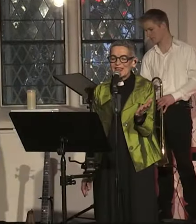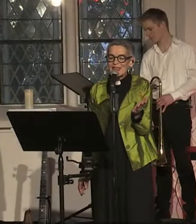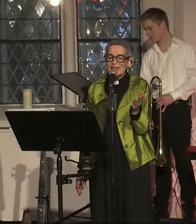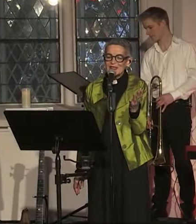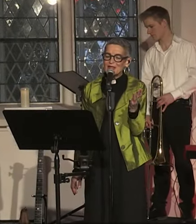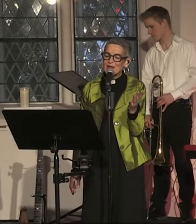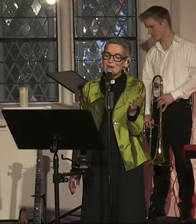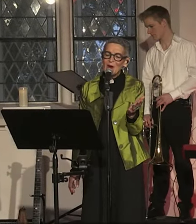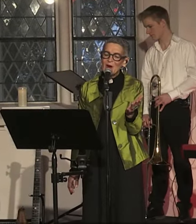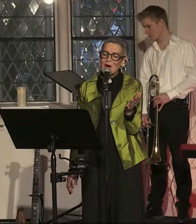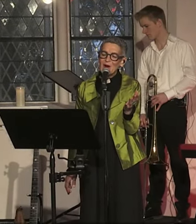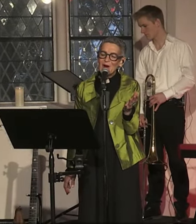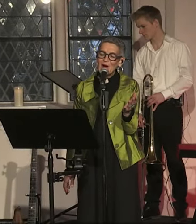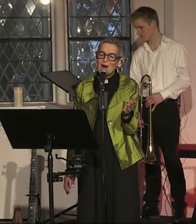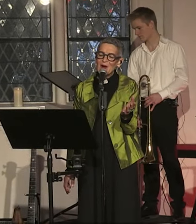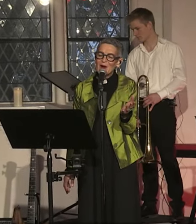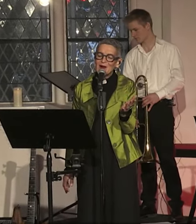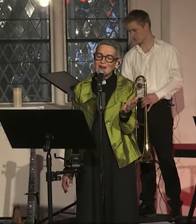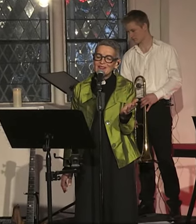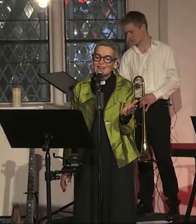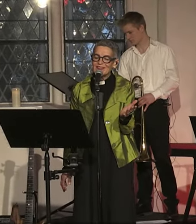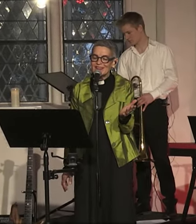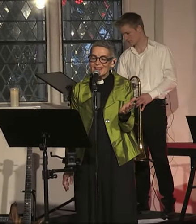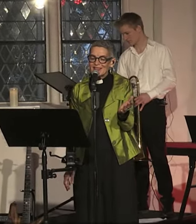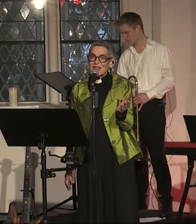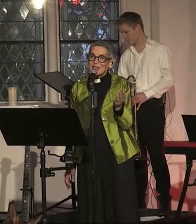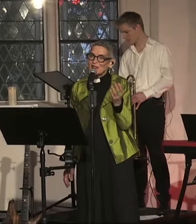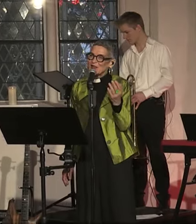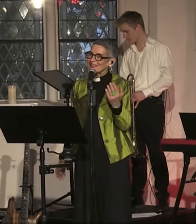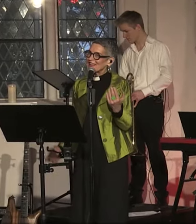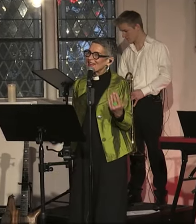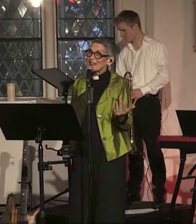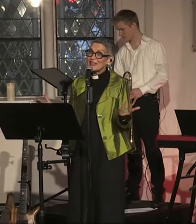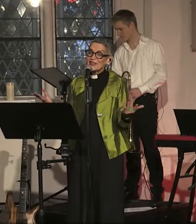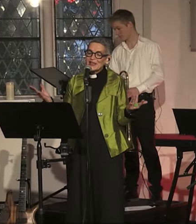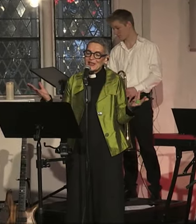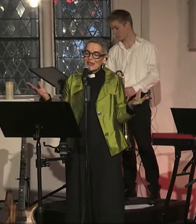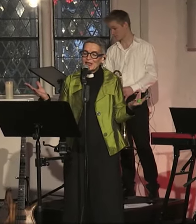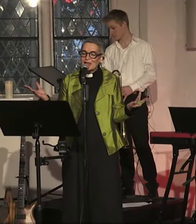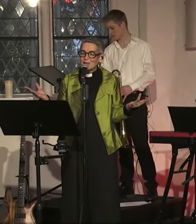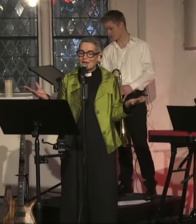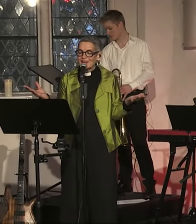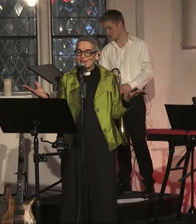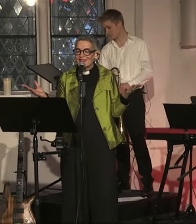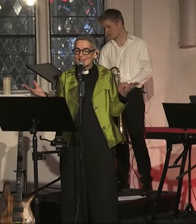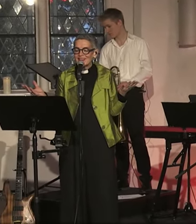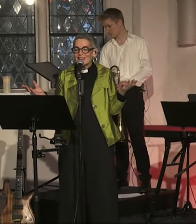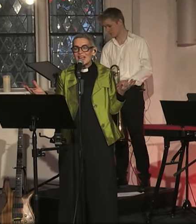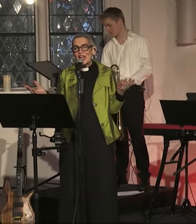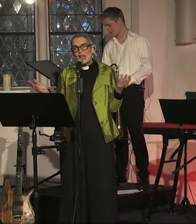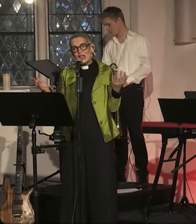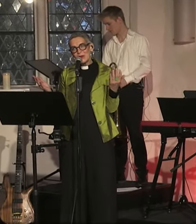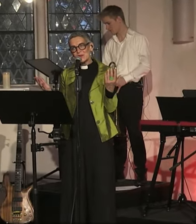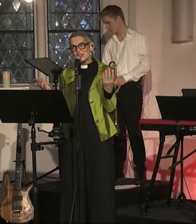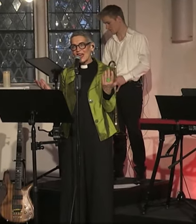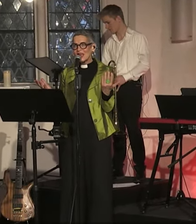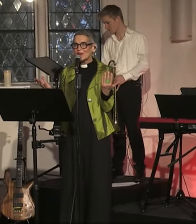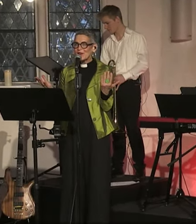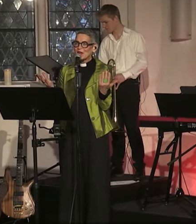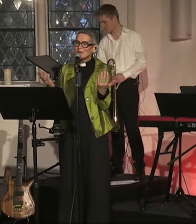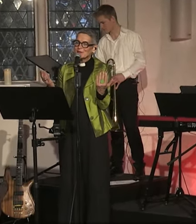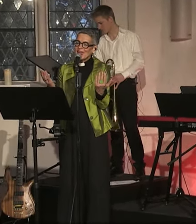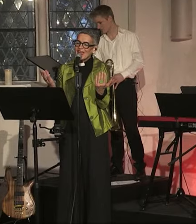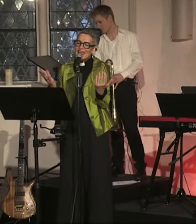Jesus ist geboren, dort in einer Krippe, im